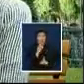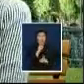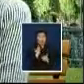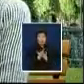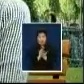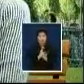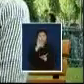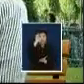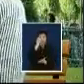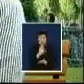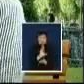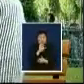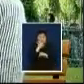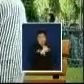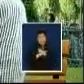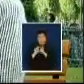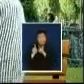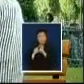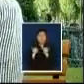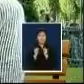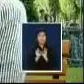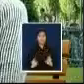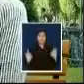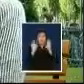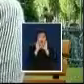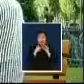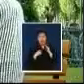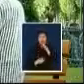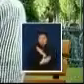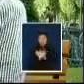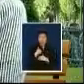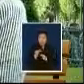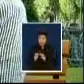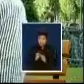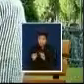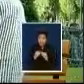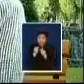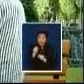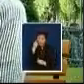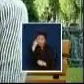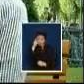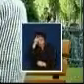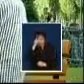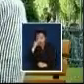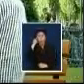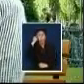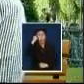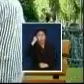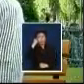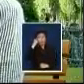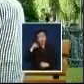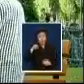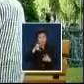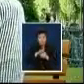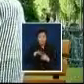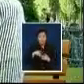ของประเทศซึ่งเราก็คิดว่าตรงนี้เป็นสิ่งสำคัญที่เราจะใช้โอกาสนี้ในการสร้างความมั่นใจสำหรับความร่วมมือในส่วนของทวิ